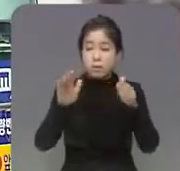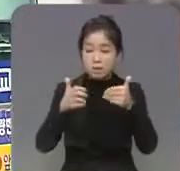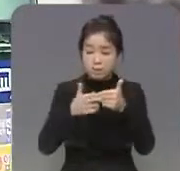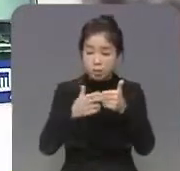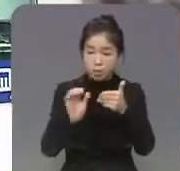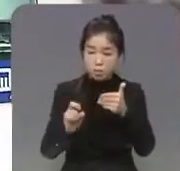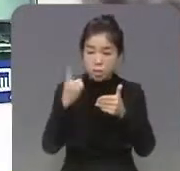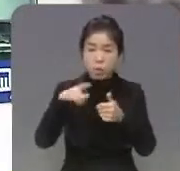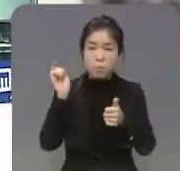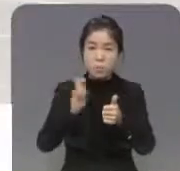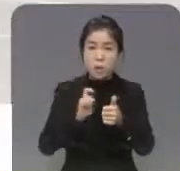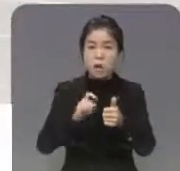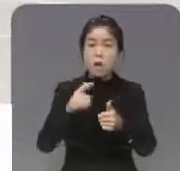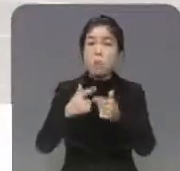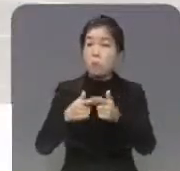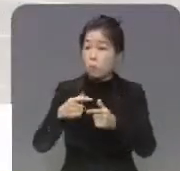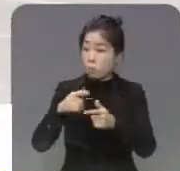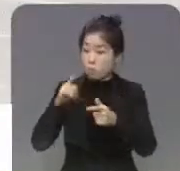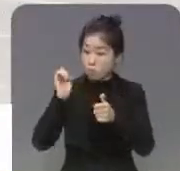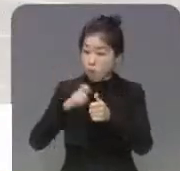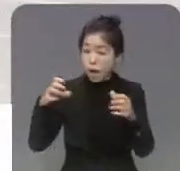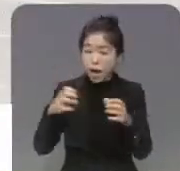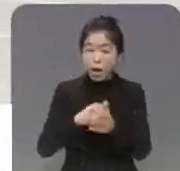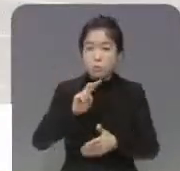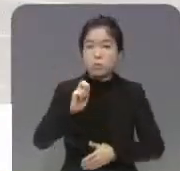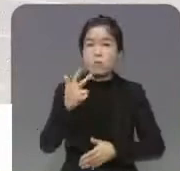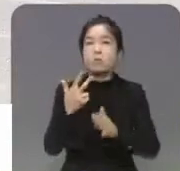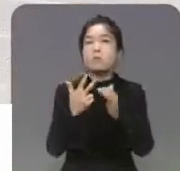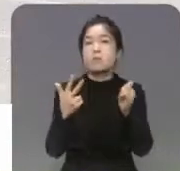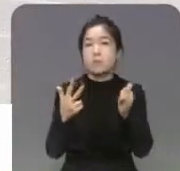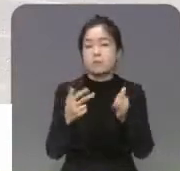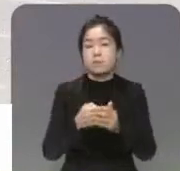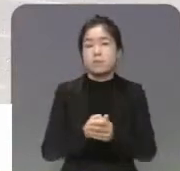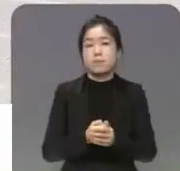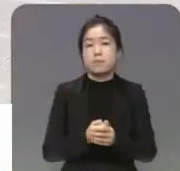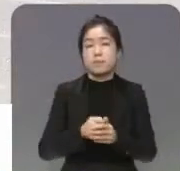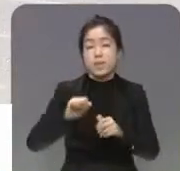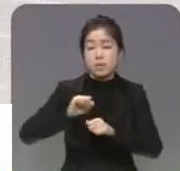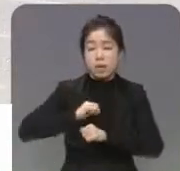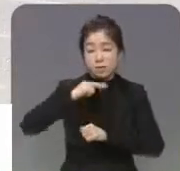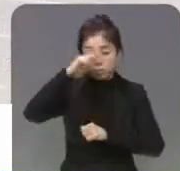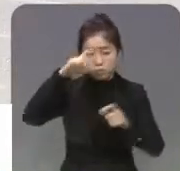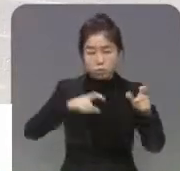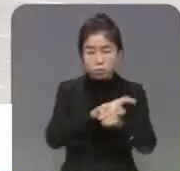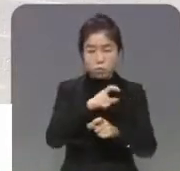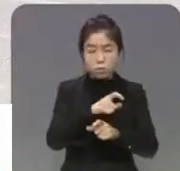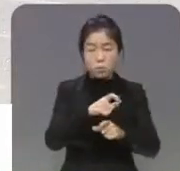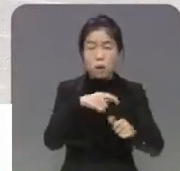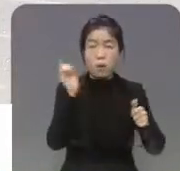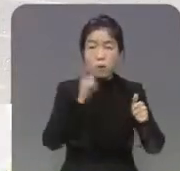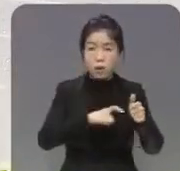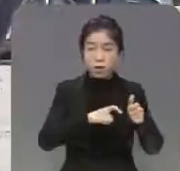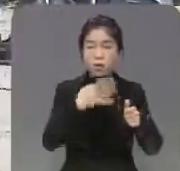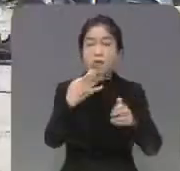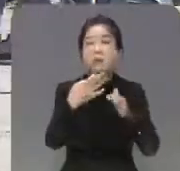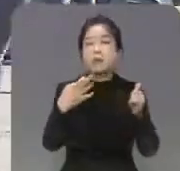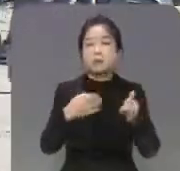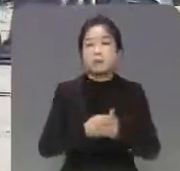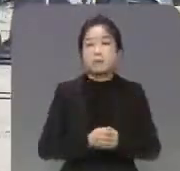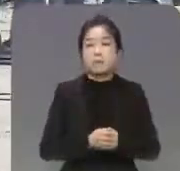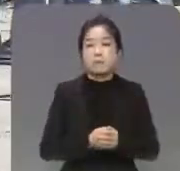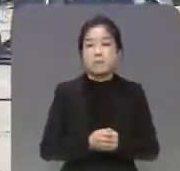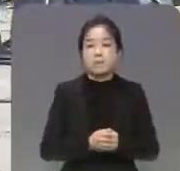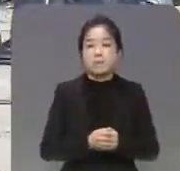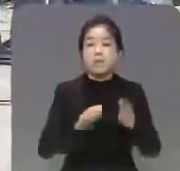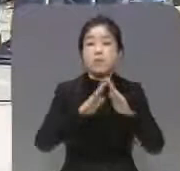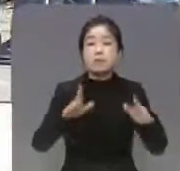전남대병원과 확진자는 목포 확진자를 포함해 모두 27명으로 늘어났으며 상무지구 룸소주방 확진자도 14명으로 늘었습니다. 이